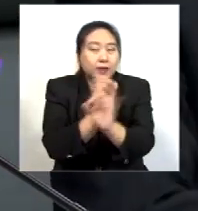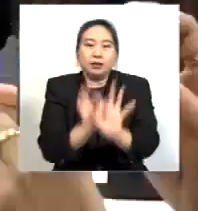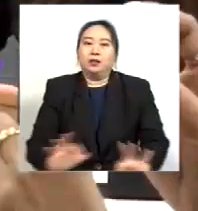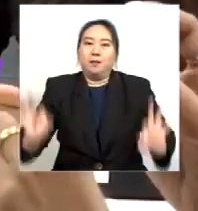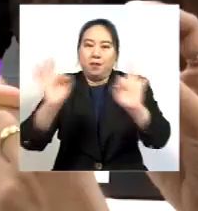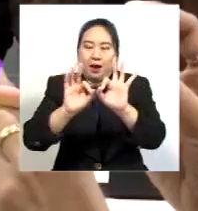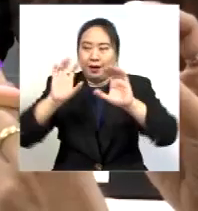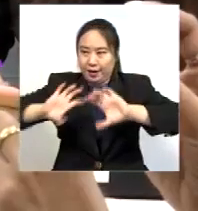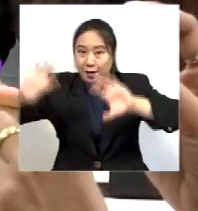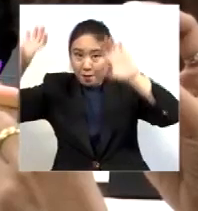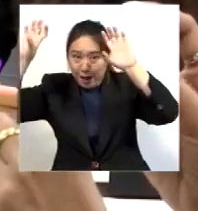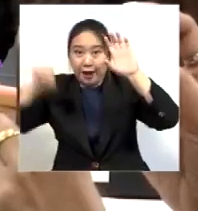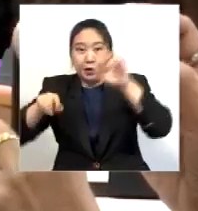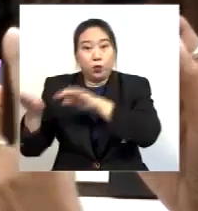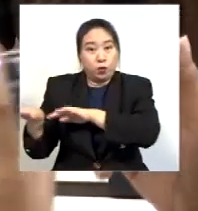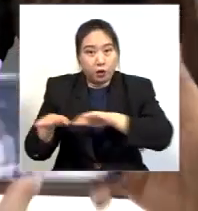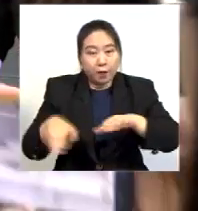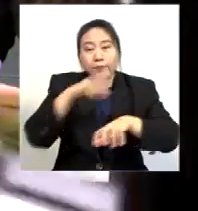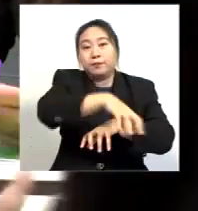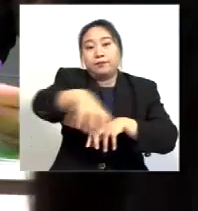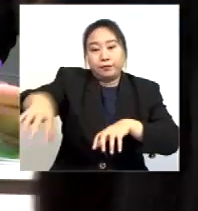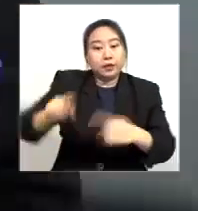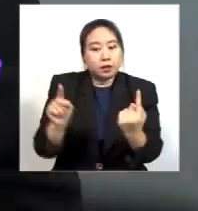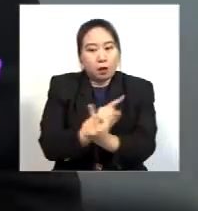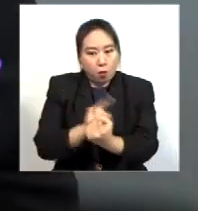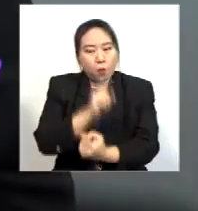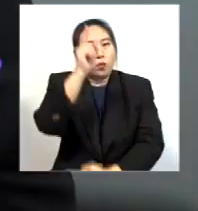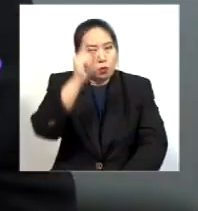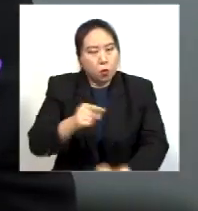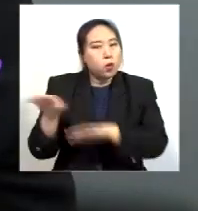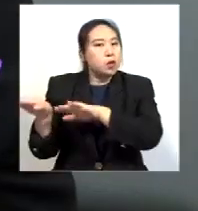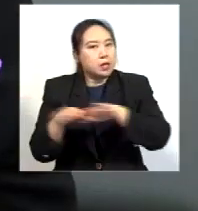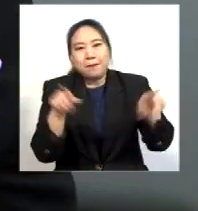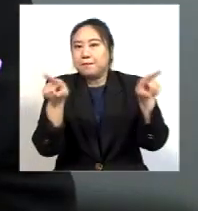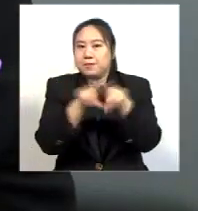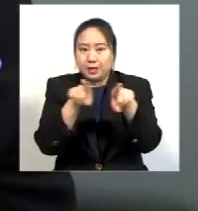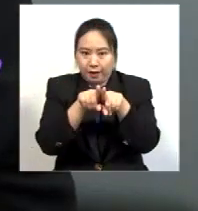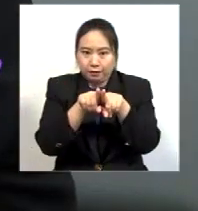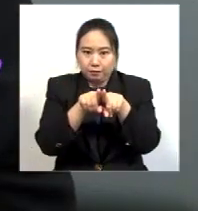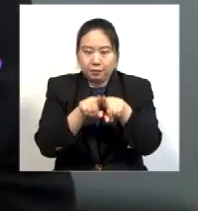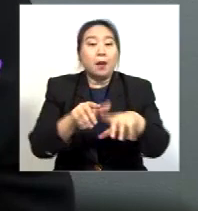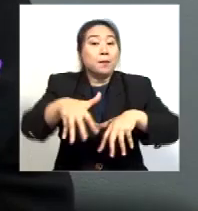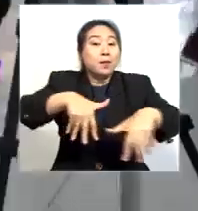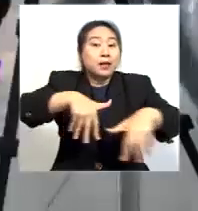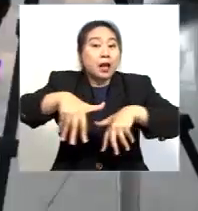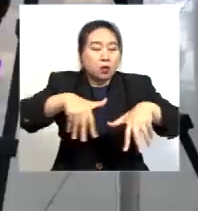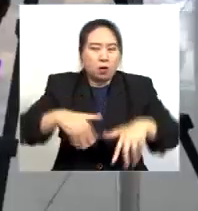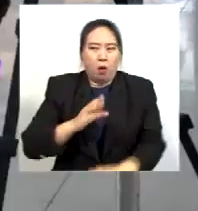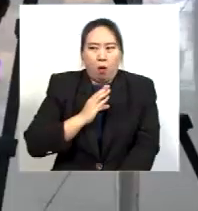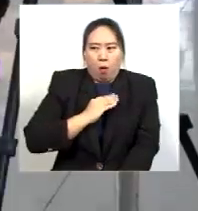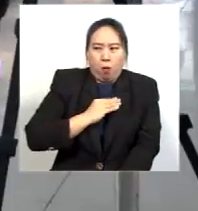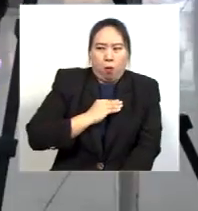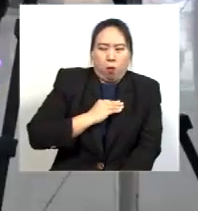รับมือจากทางภาครัฐแล้วทุกๆภาคส่วนในสังคมต้องเตรียมพร้อมรับมือด้วยเช่นเดียวกันรวมถึงประชาชนอย่าไปกลัว